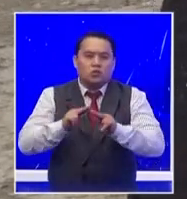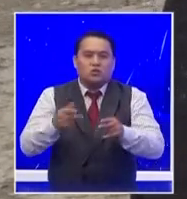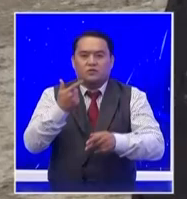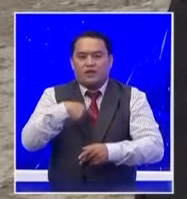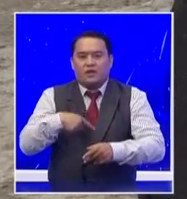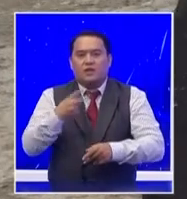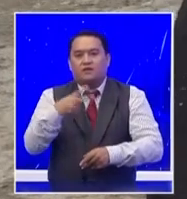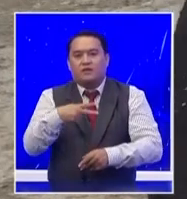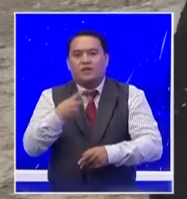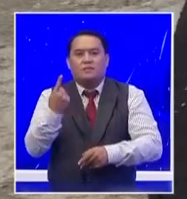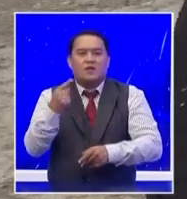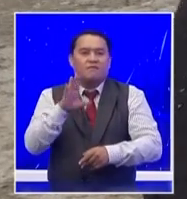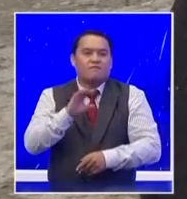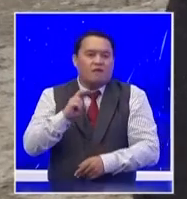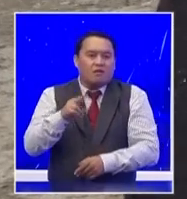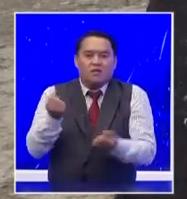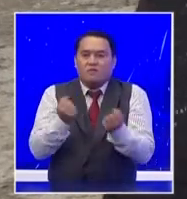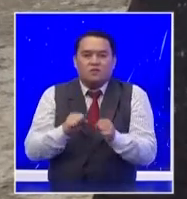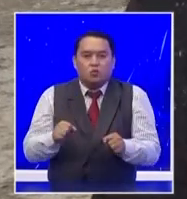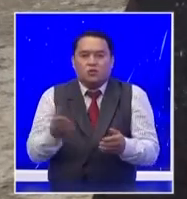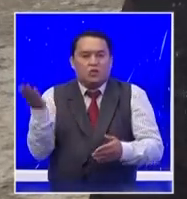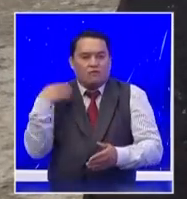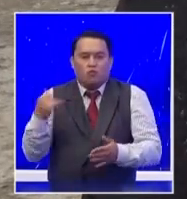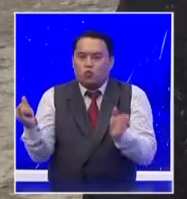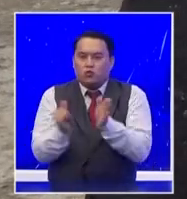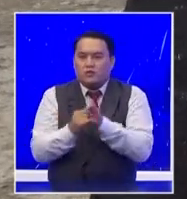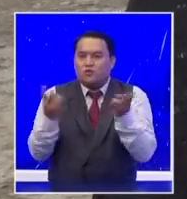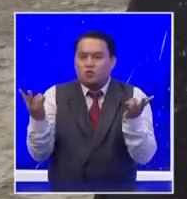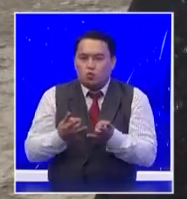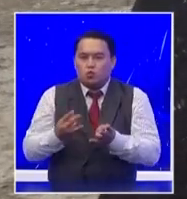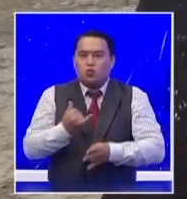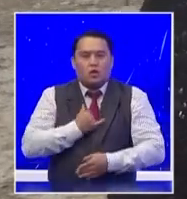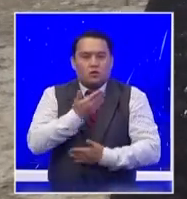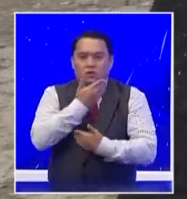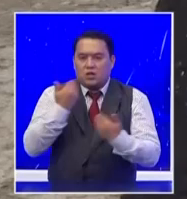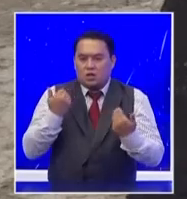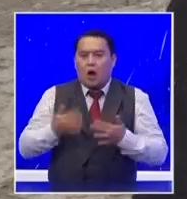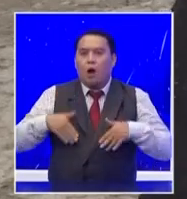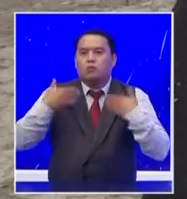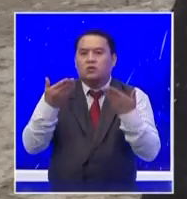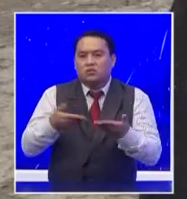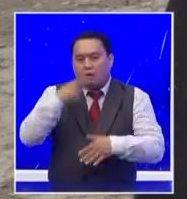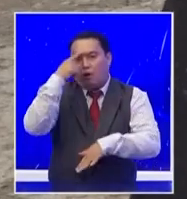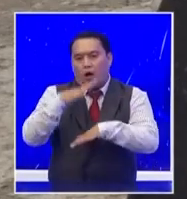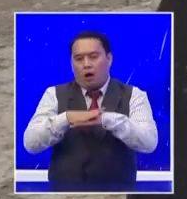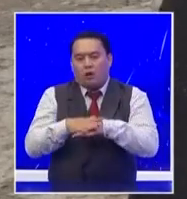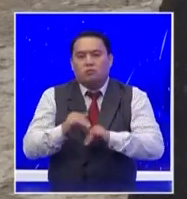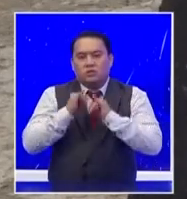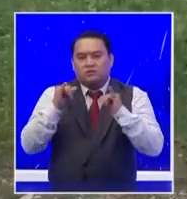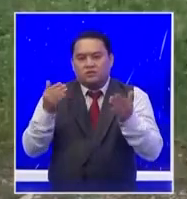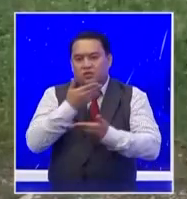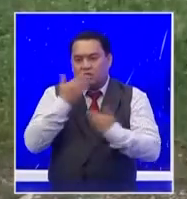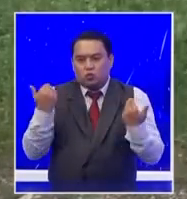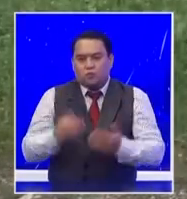дворе 21 век. Мы считаем, что интернет уже давно должен быть в каждом доме, но у нас его нет. Мы обращались в Акимат, никакого продвижения